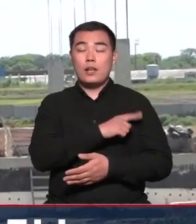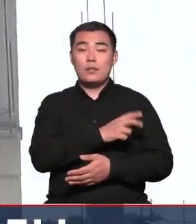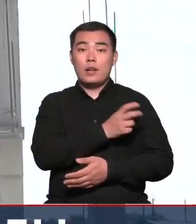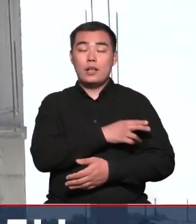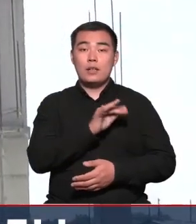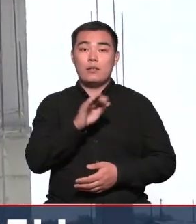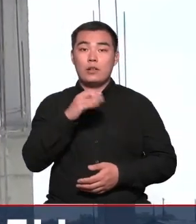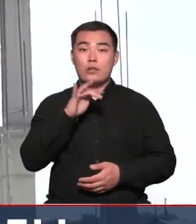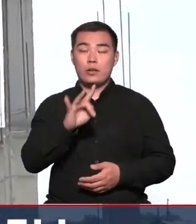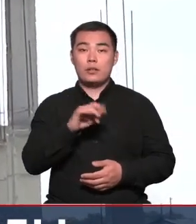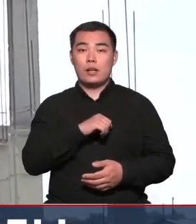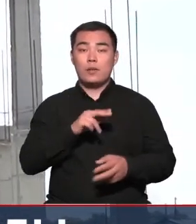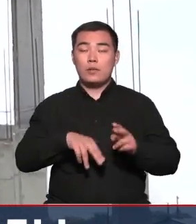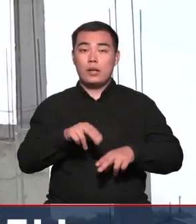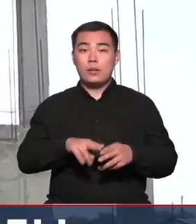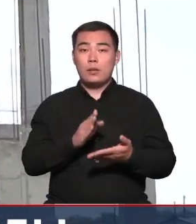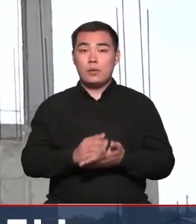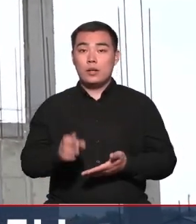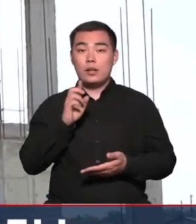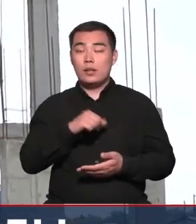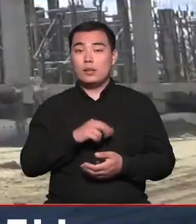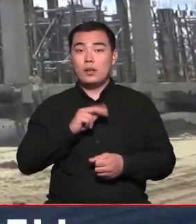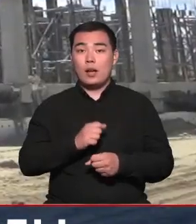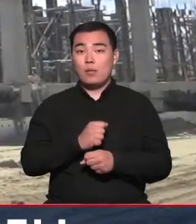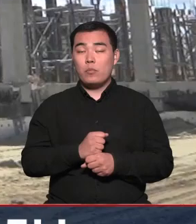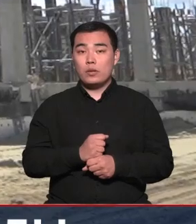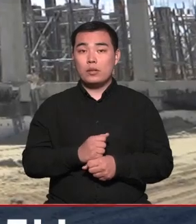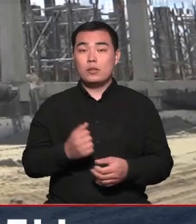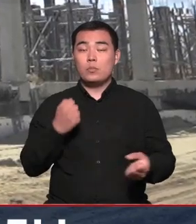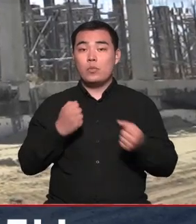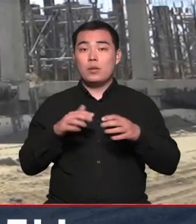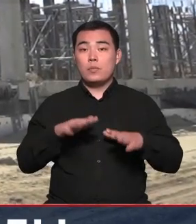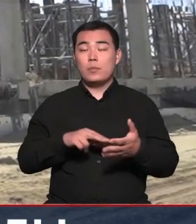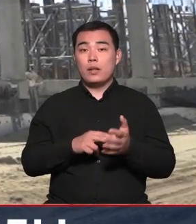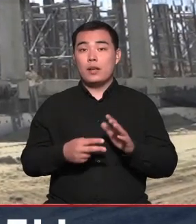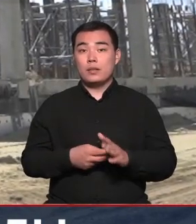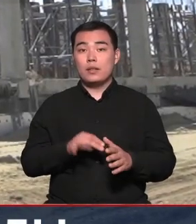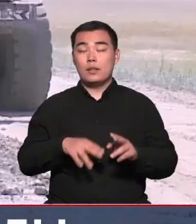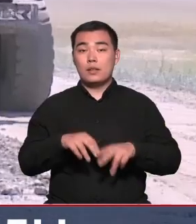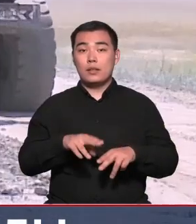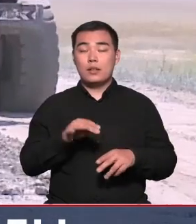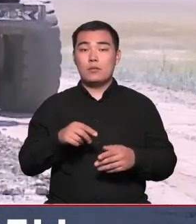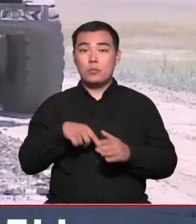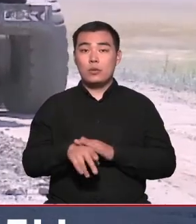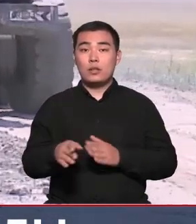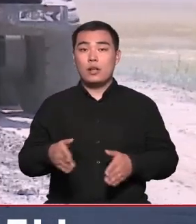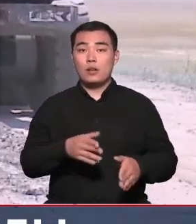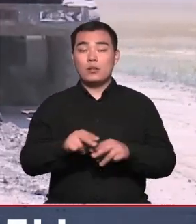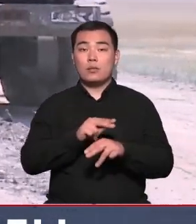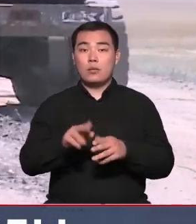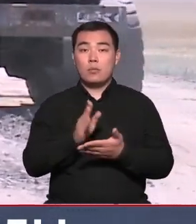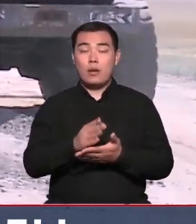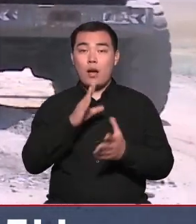мен фельдшерлік пункттер салынады. Ал ауыл ел бесігі бағдарламасы аясында спорт нысандары бой көтеріп, ішкі жолдар жөнделеді. Ауыл аймақтың